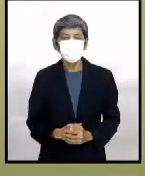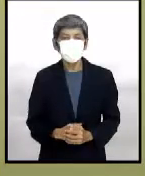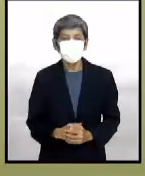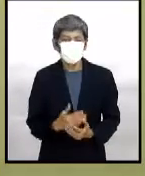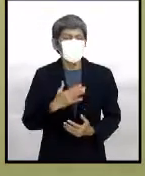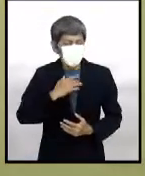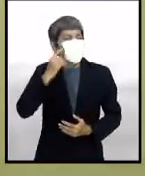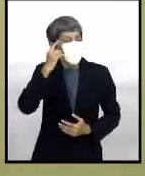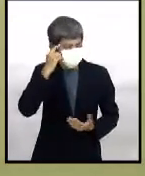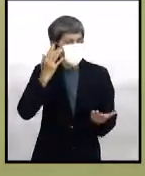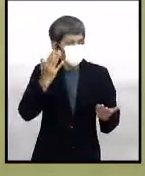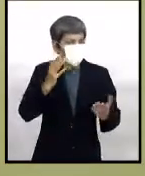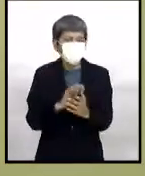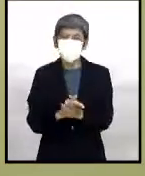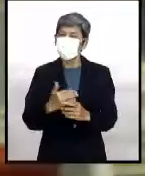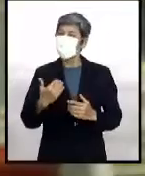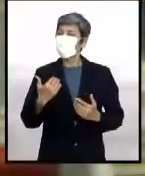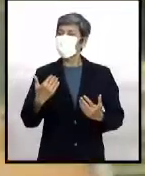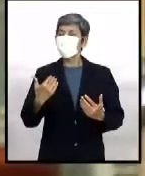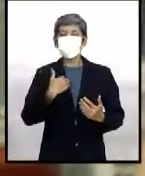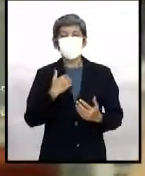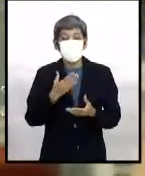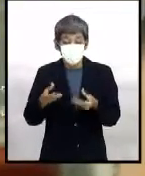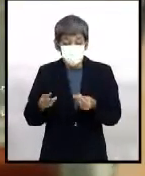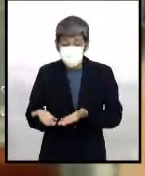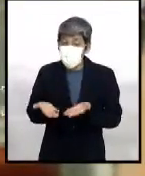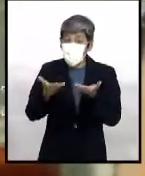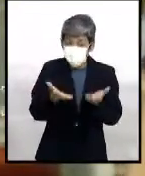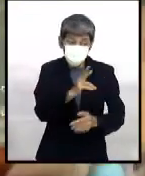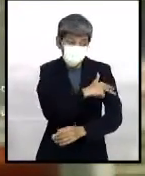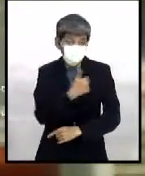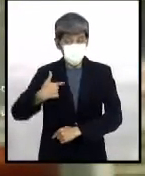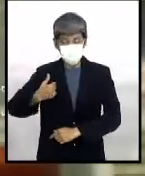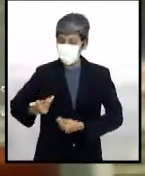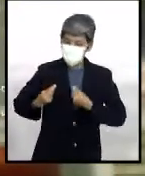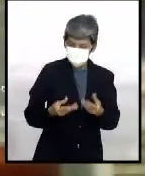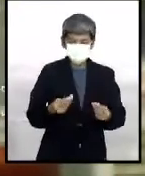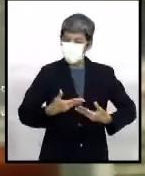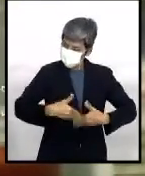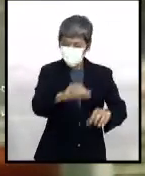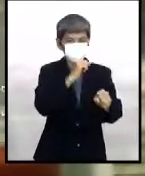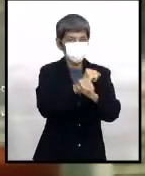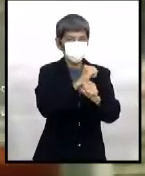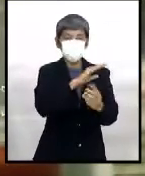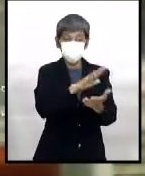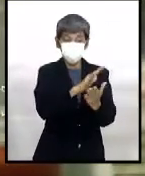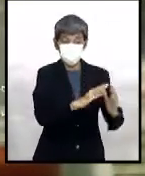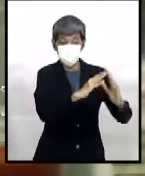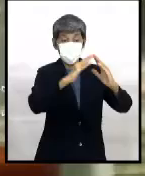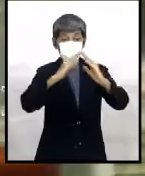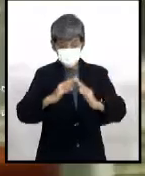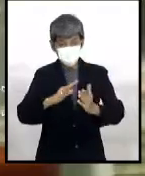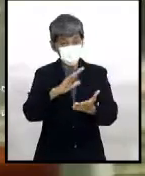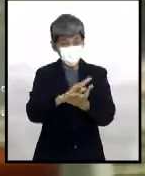ก็ทราบว่านอกจากได้ความอนุเคราะห์เมตตาจากคุณหมอที่ใจดีให้หน้าที่ในการสร้างโรงเรียนแล้วแต่ก็จ